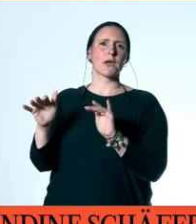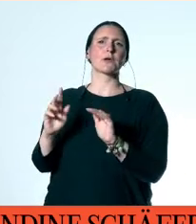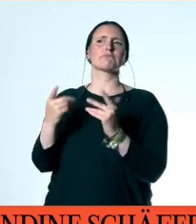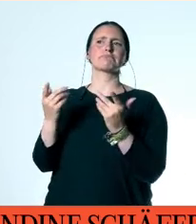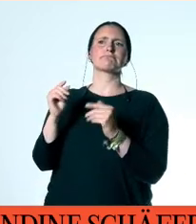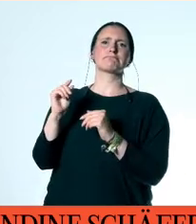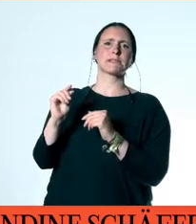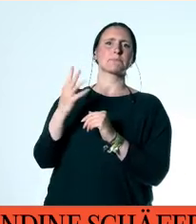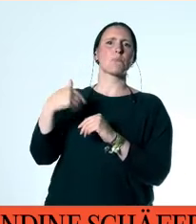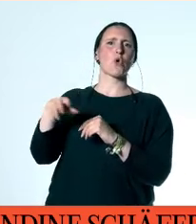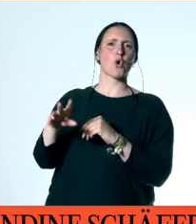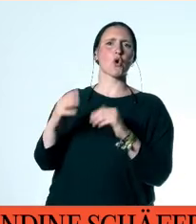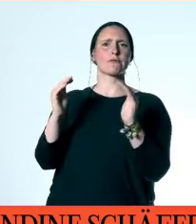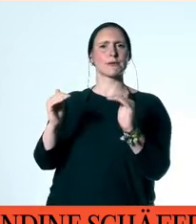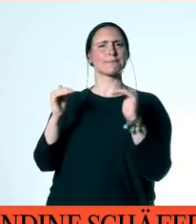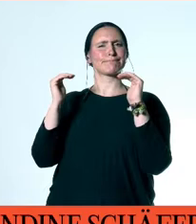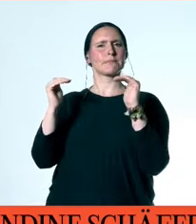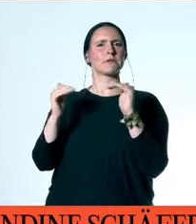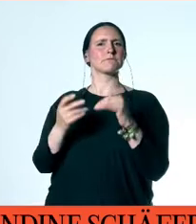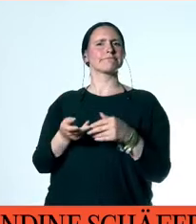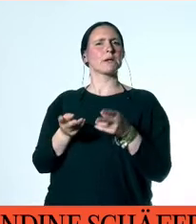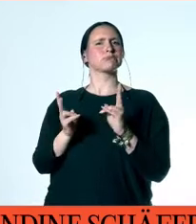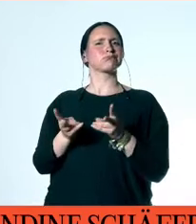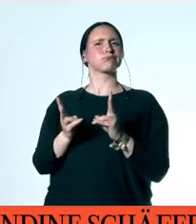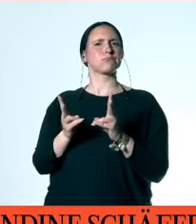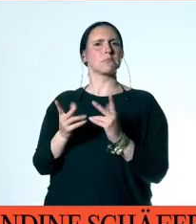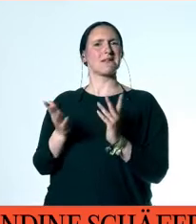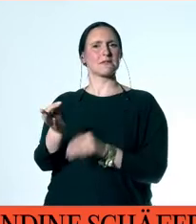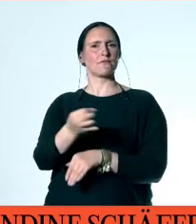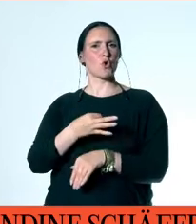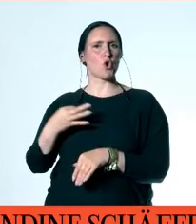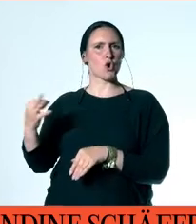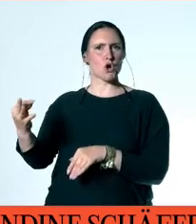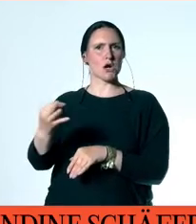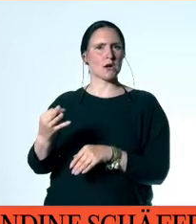Die wir versuchen einzubeziehen in unsere Initiativen und Arbeiten.